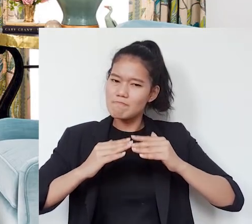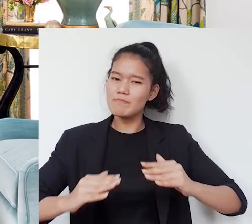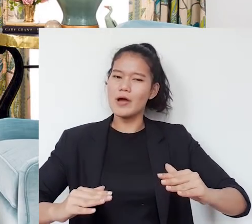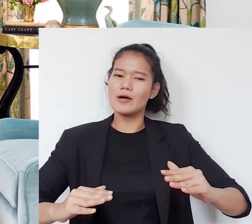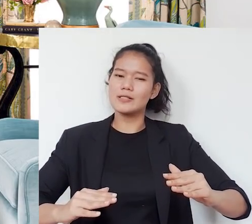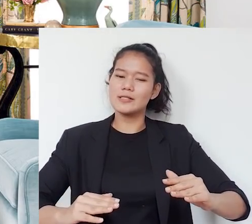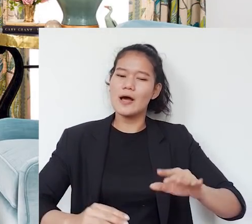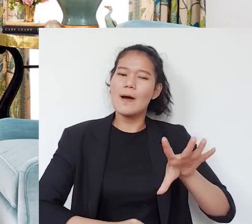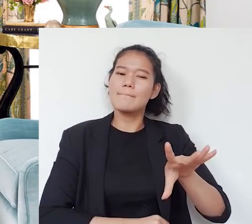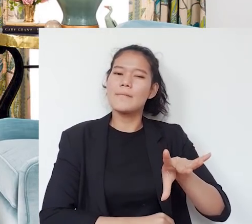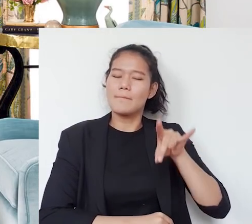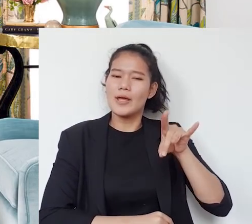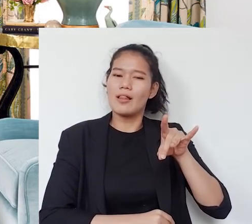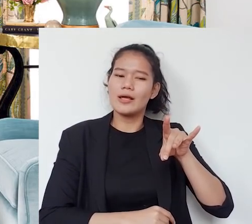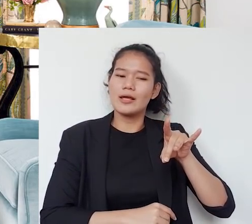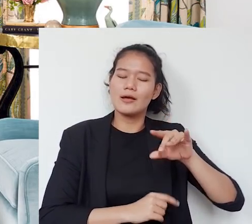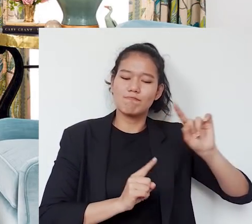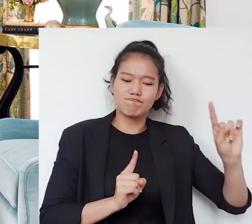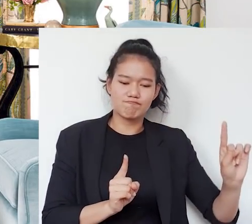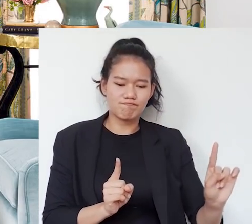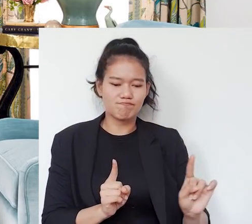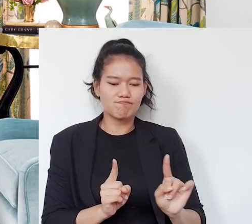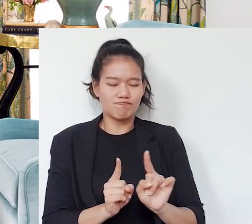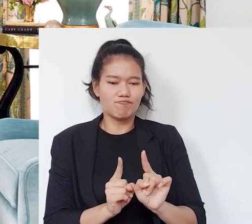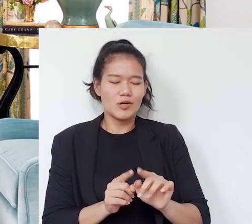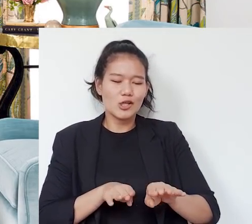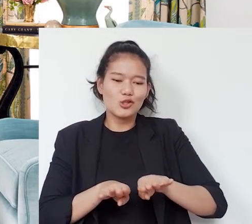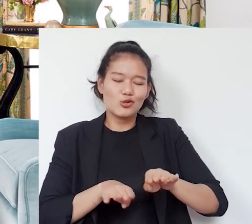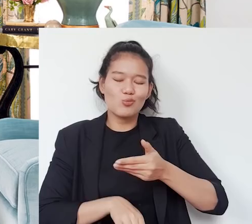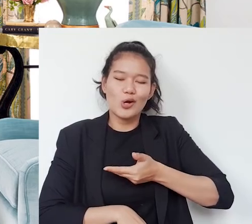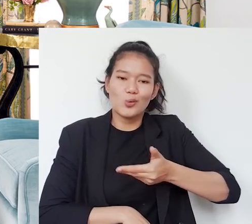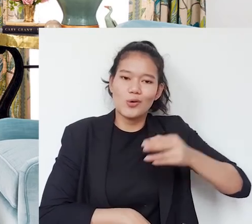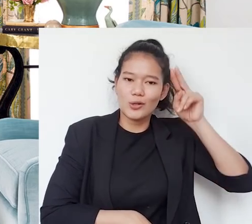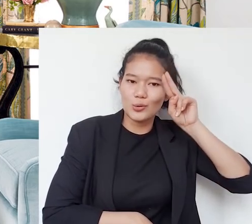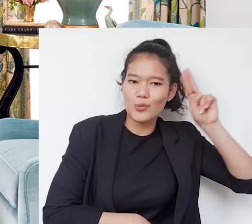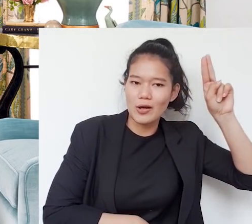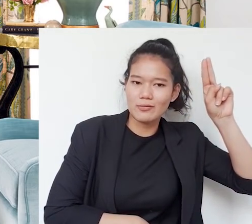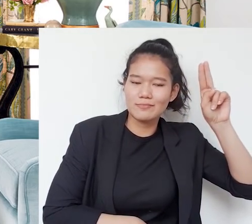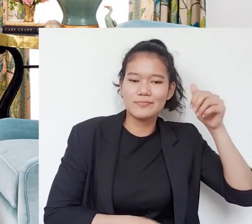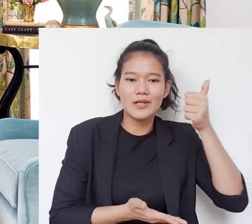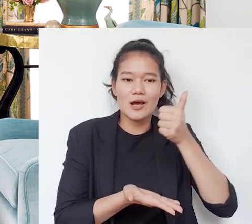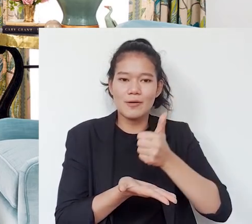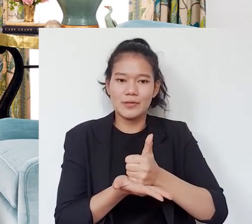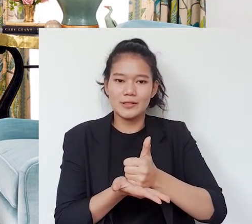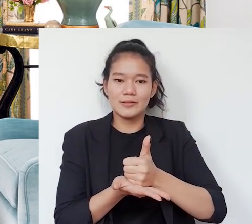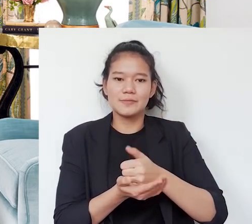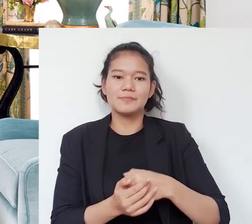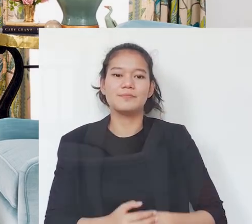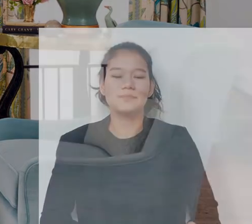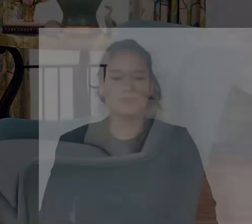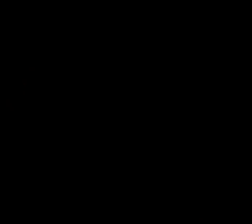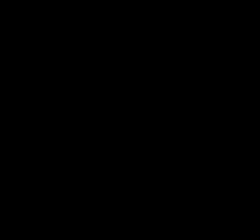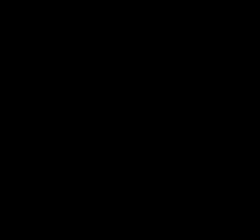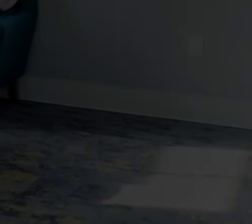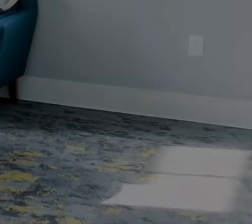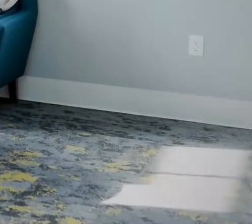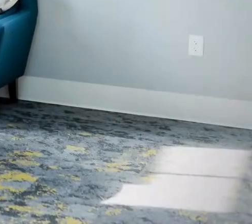untuk memilih berjalan di dalam kehendak Tuhan. Amin.